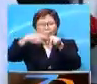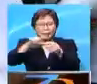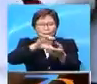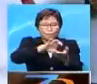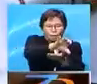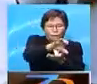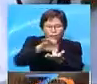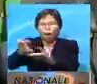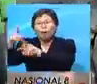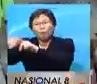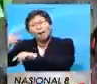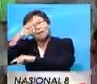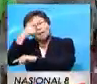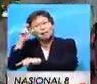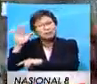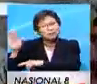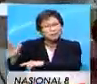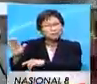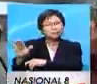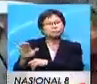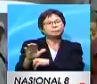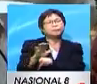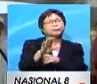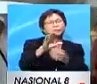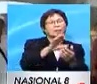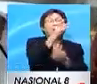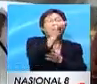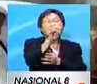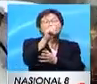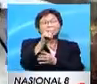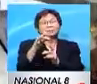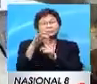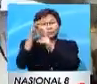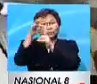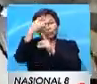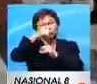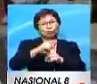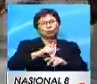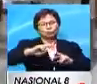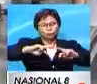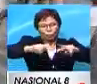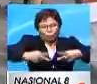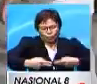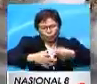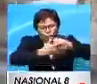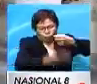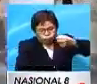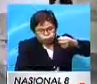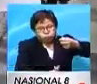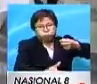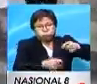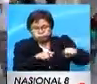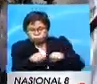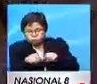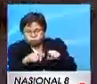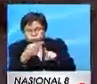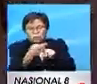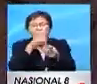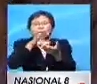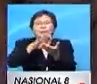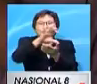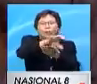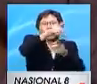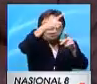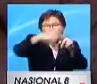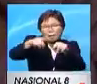adalah berdasarkan kepada alokasi aset strategik iitu untuk menjana pulangan kompetitif daripada pelaburan dalam